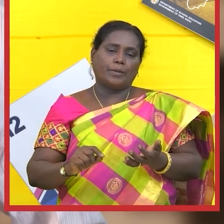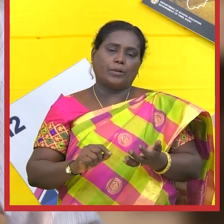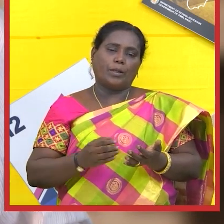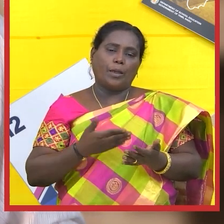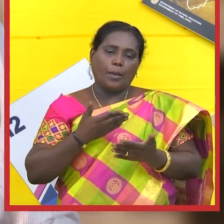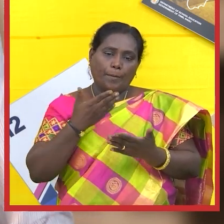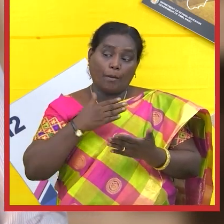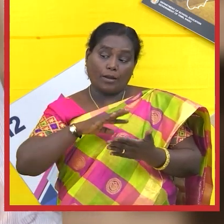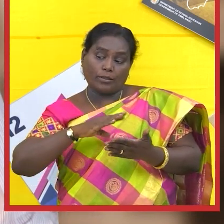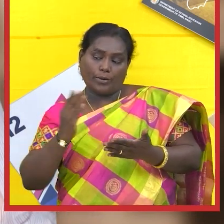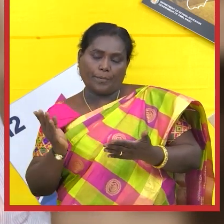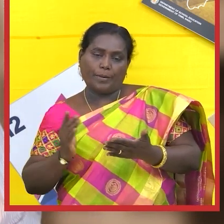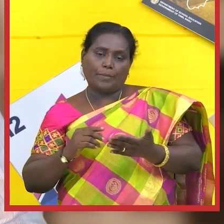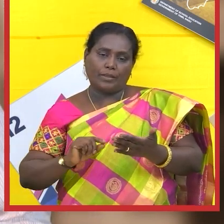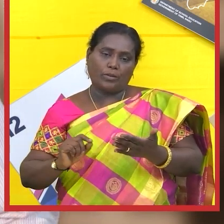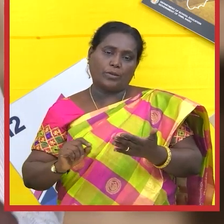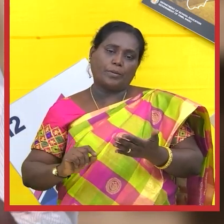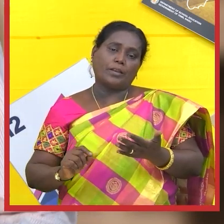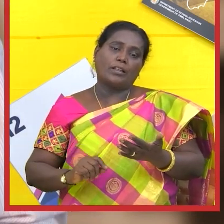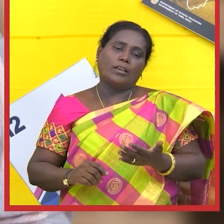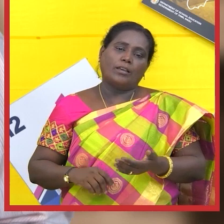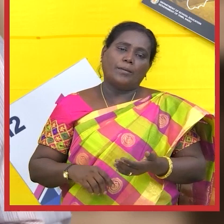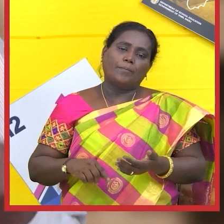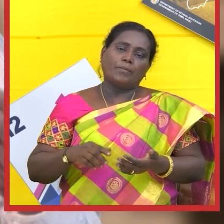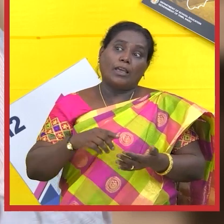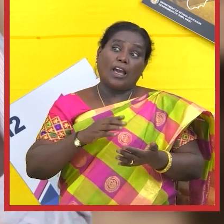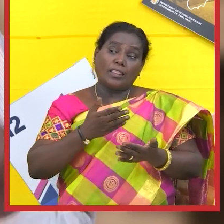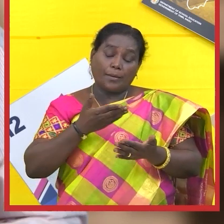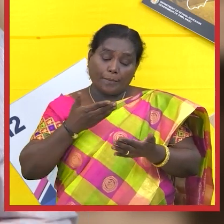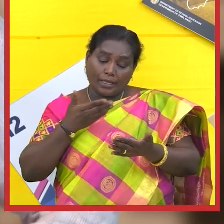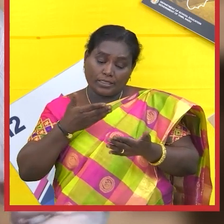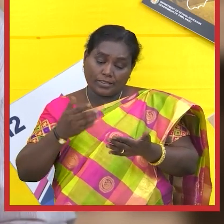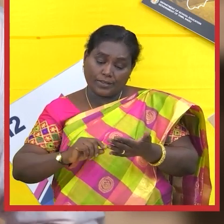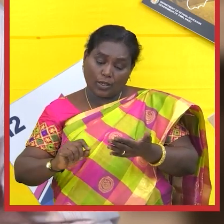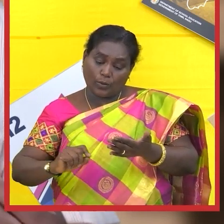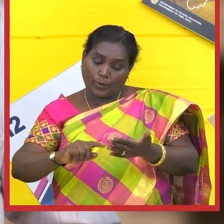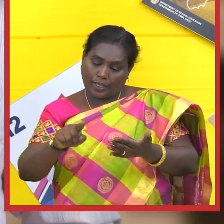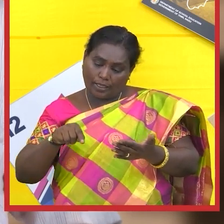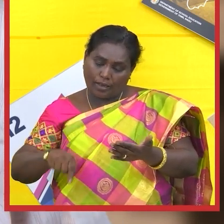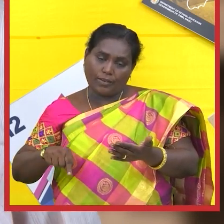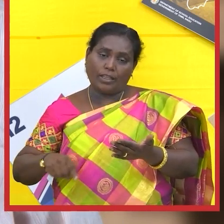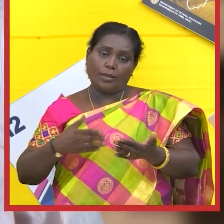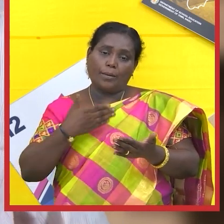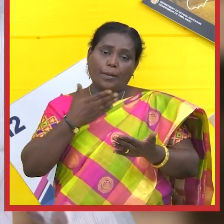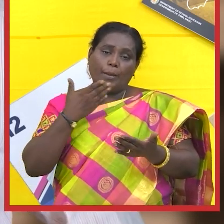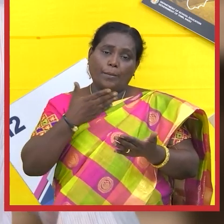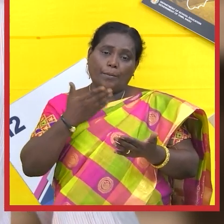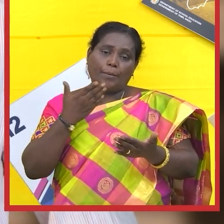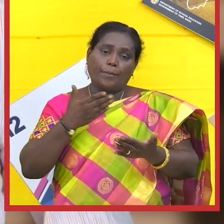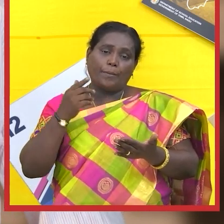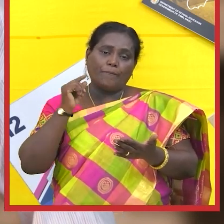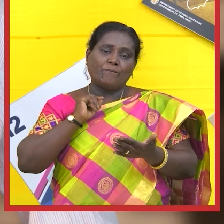கொடுக்கப்பட்டிருக்கின்றன. குறிப்பாக அந்த பயிற்சி வினாக்கள் இருக்கக்கூடிய கேள்விகளுக்கெல்லாம் நீங்கள் இந்த பாடத்தை கவனித்து கொண்டே இருக்கும் பொழுது நீங்கள் அதற்கு விடையளிக்க முயற்சி